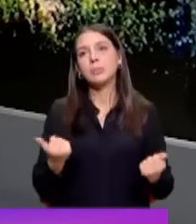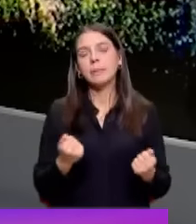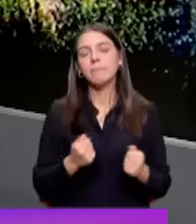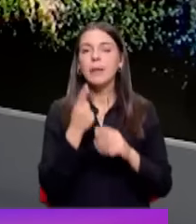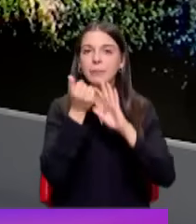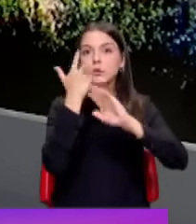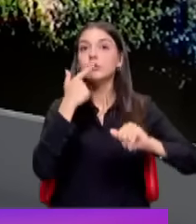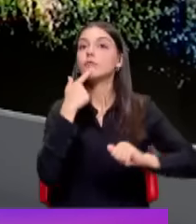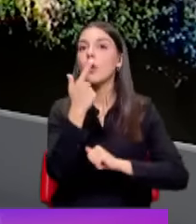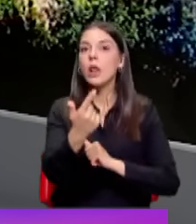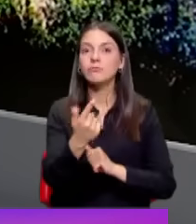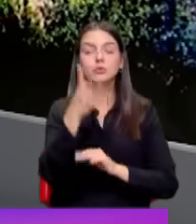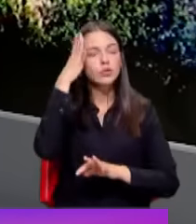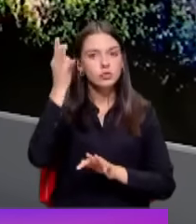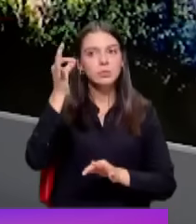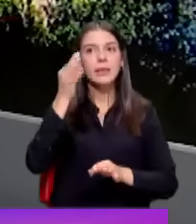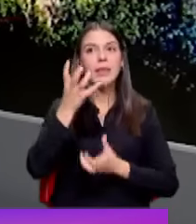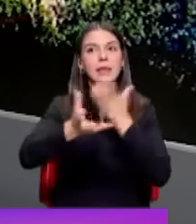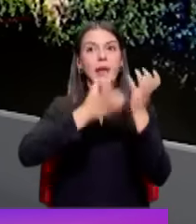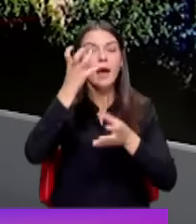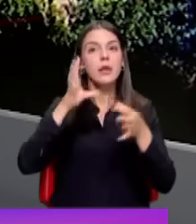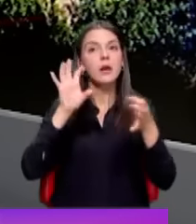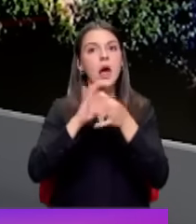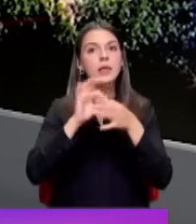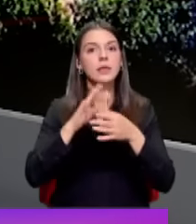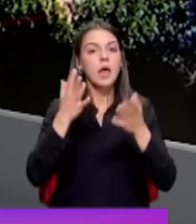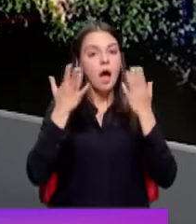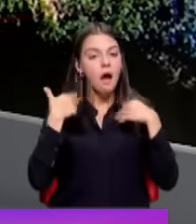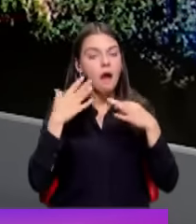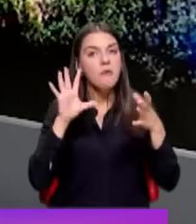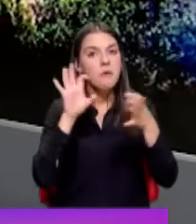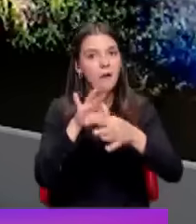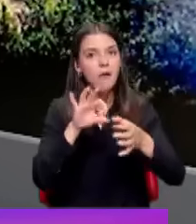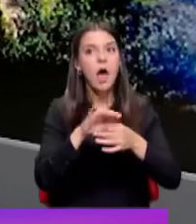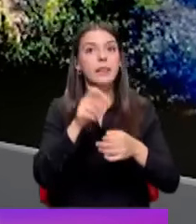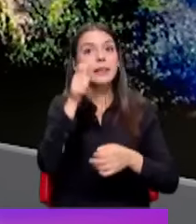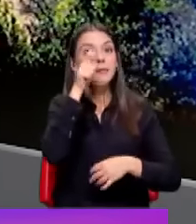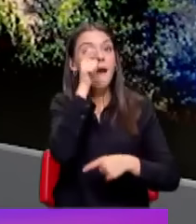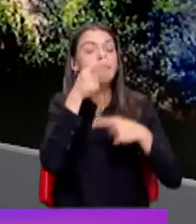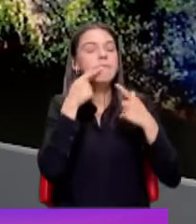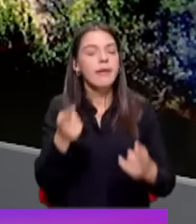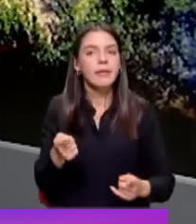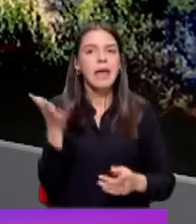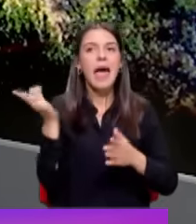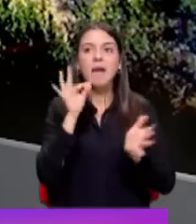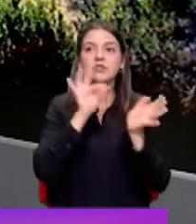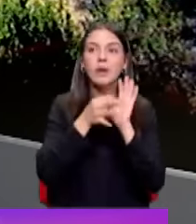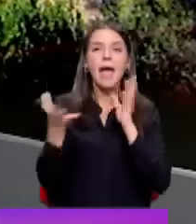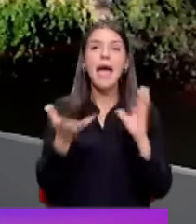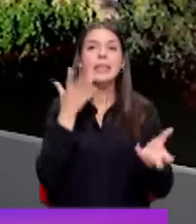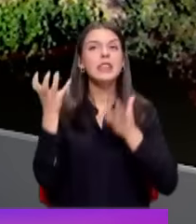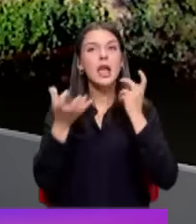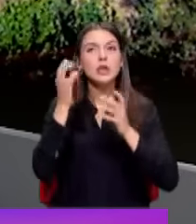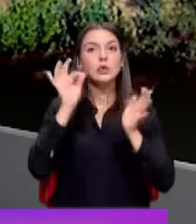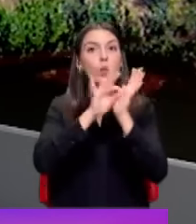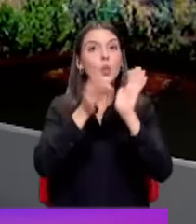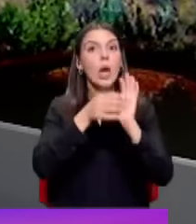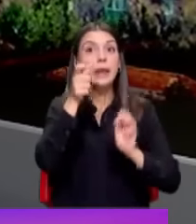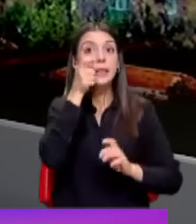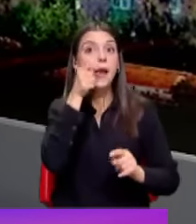de söylemiştik, uzmanların yangınlar konusunda, iklim konusunda uyardığını. En çarpıcı, en yakıcı uyarılardan